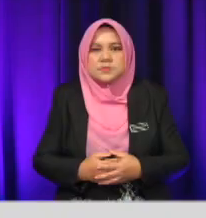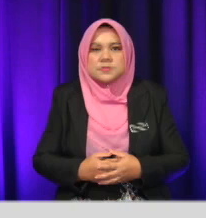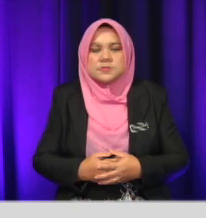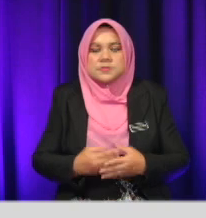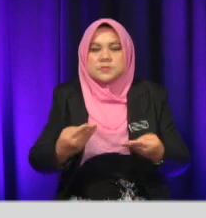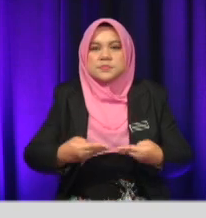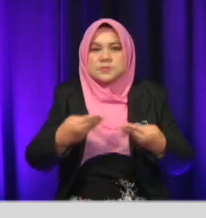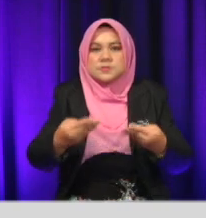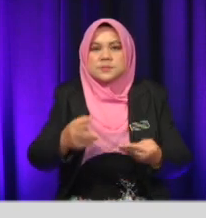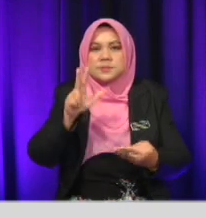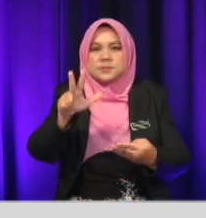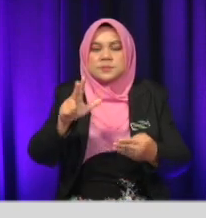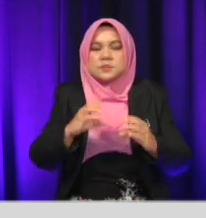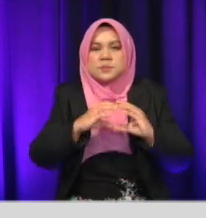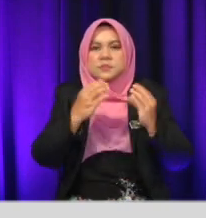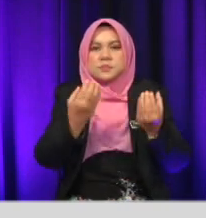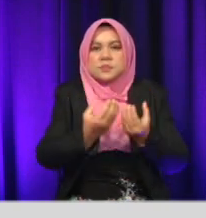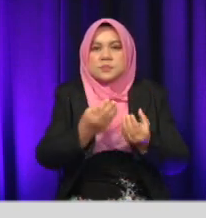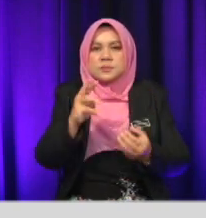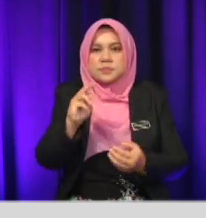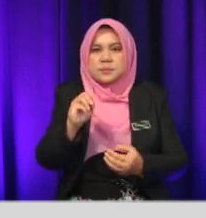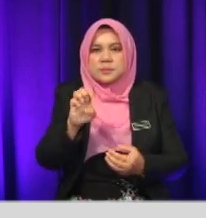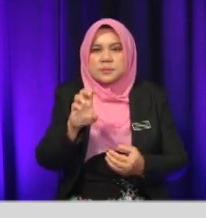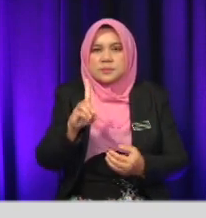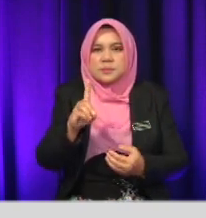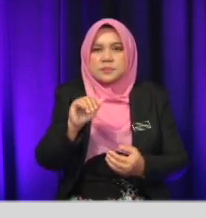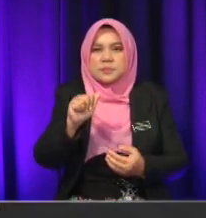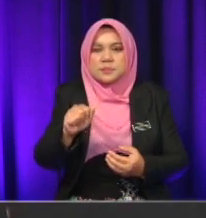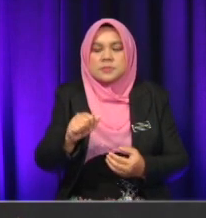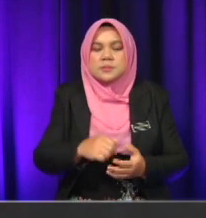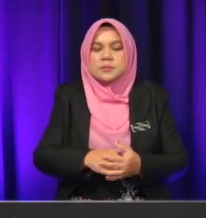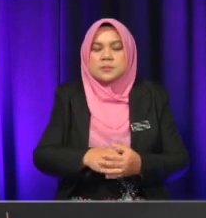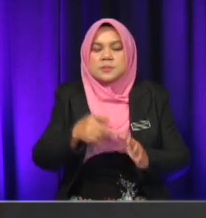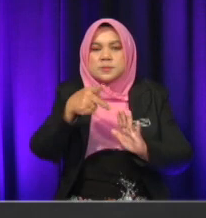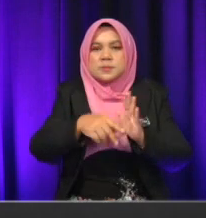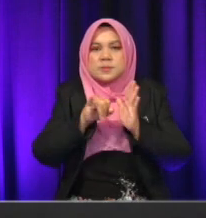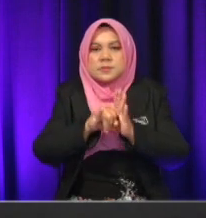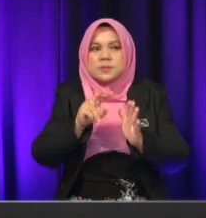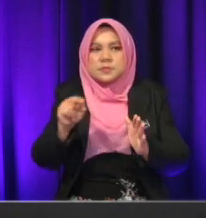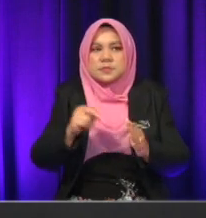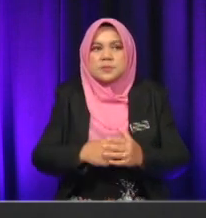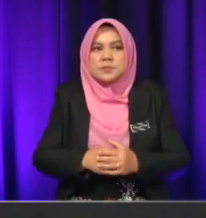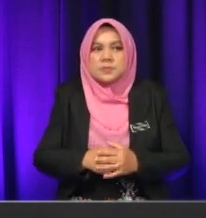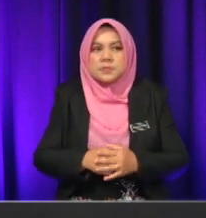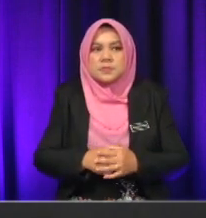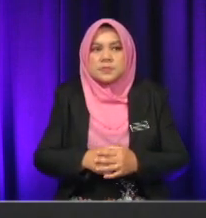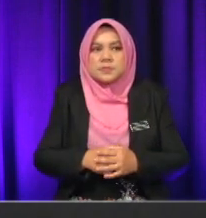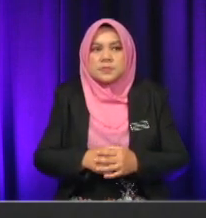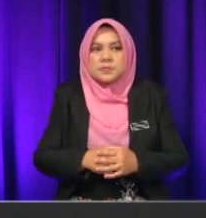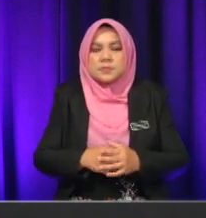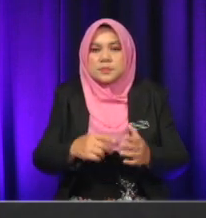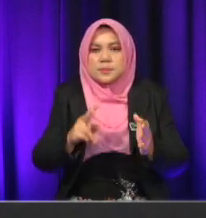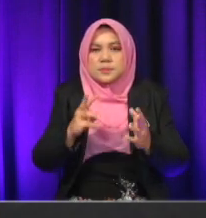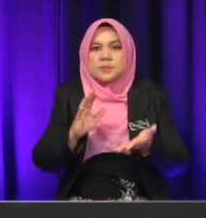Berikan tiga kategori media pengiklanan. Tiga ya cikgu. Mesti boleh jawab tu. Boleh cikgu. Sebab ni ringkas je,